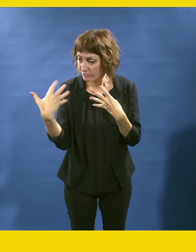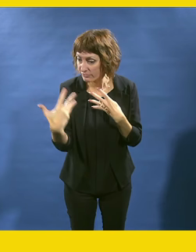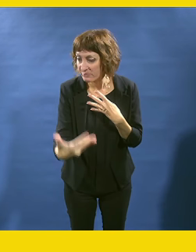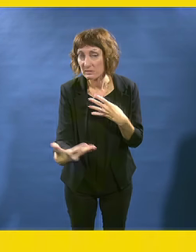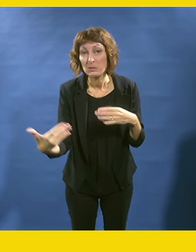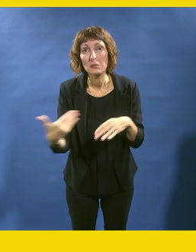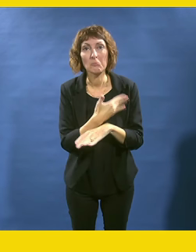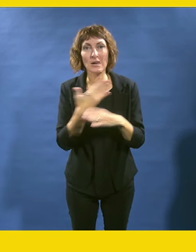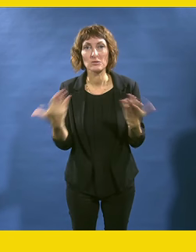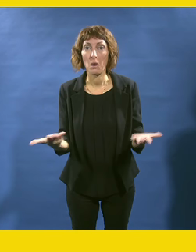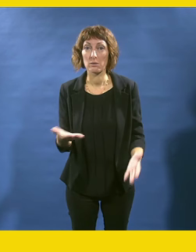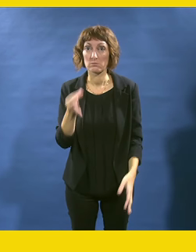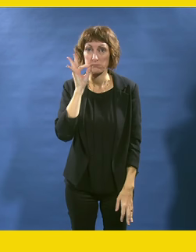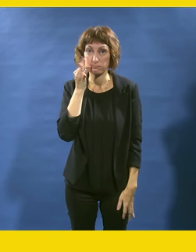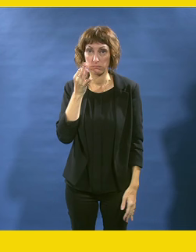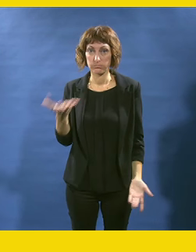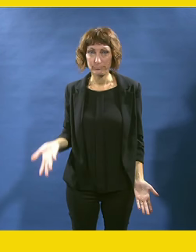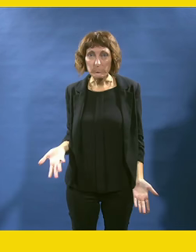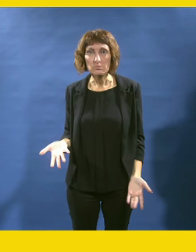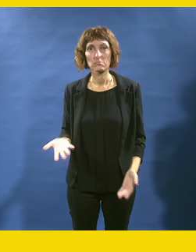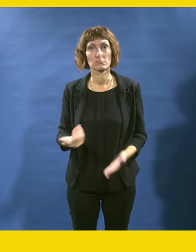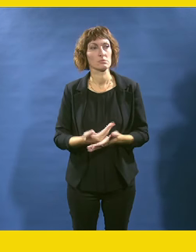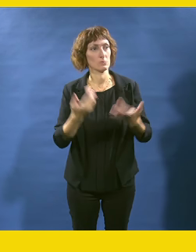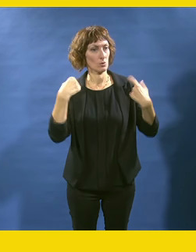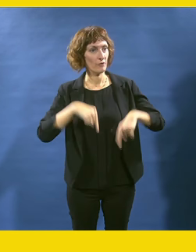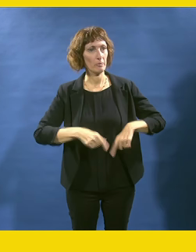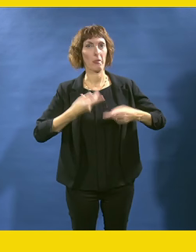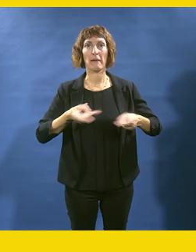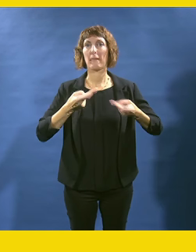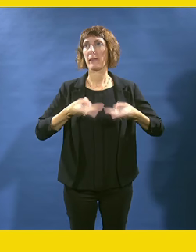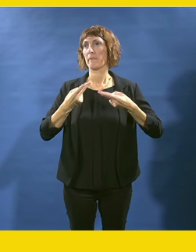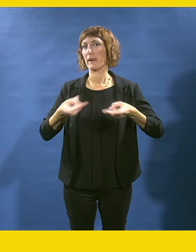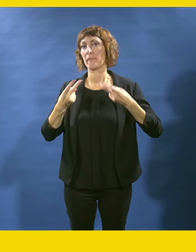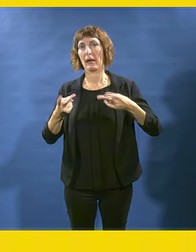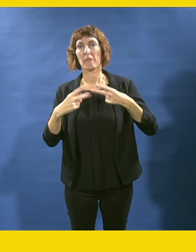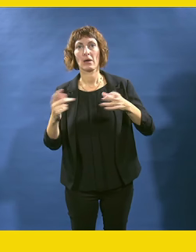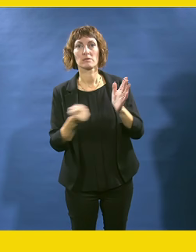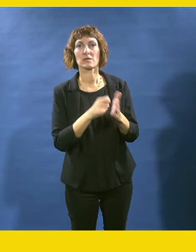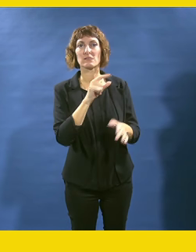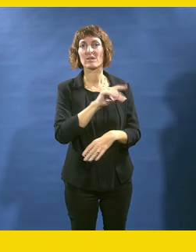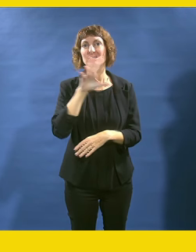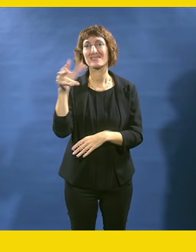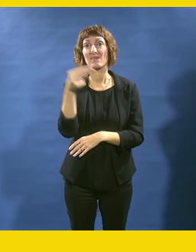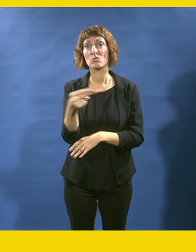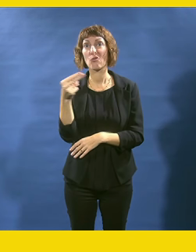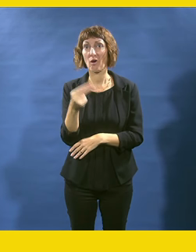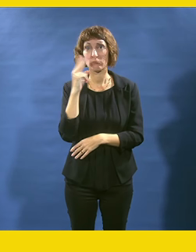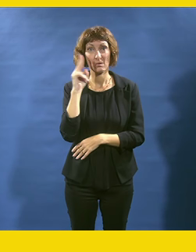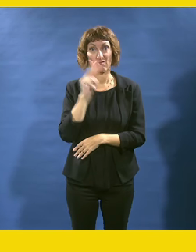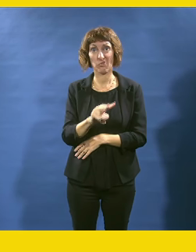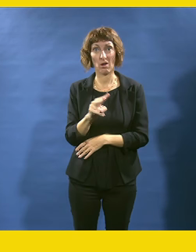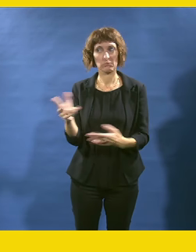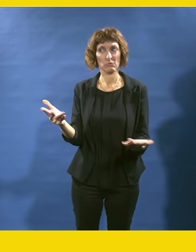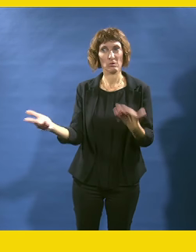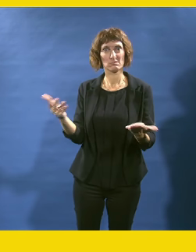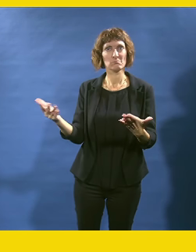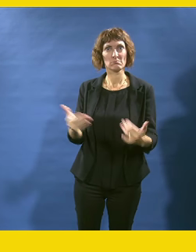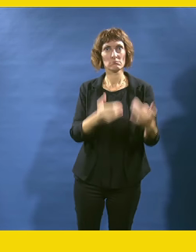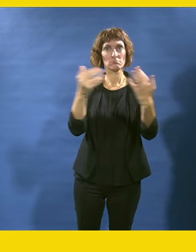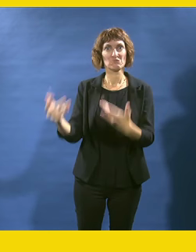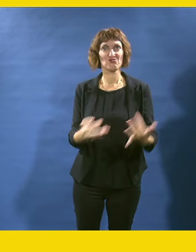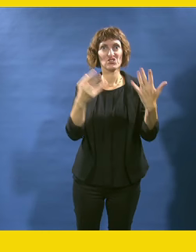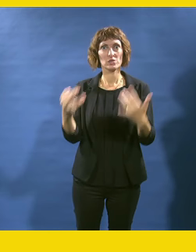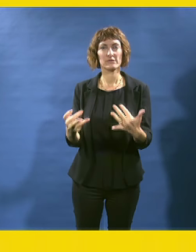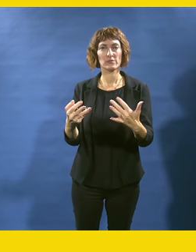sur les déclarations qu'égrène le gouvernement tous les 25 novembre. Les chiffres des violences faites aux femmes ne reculent pas en